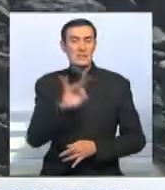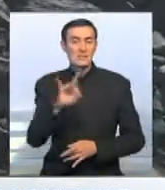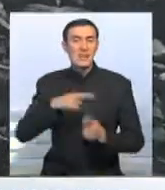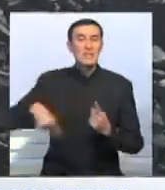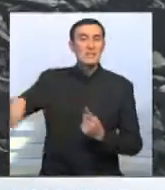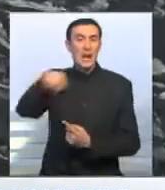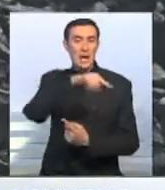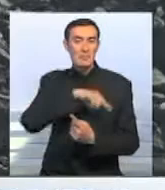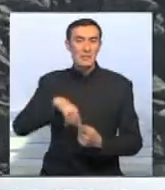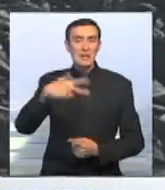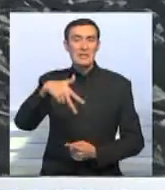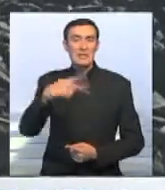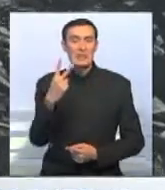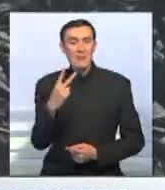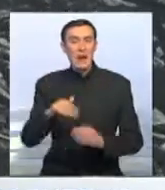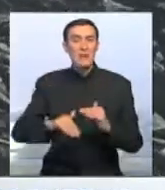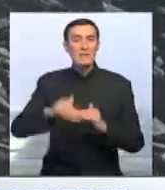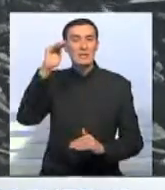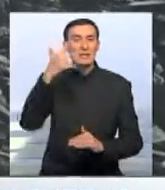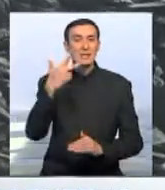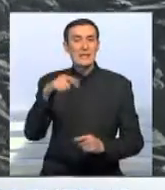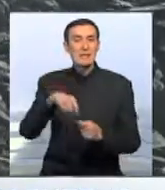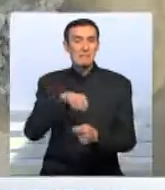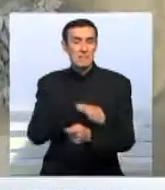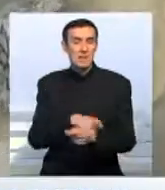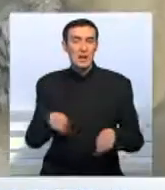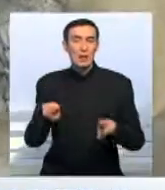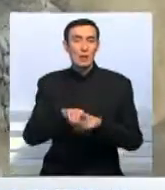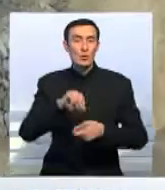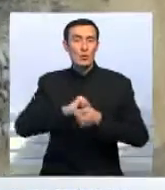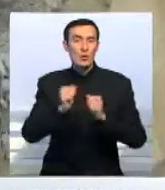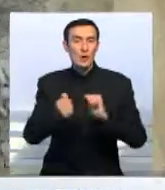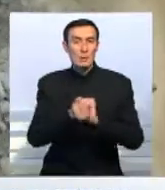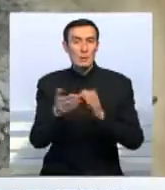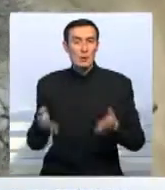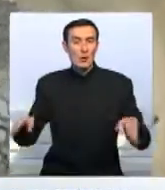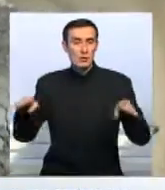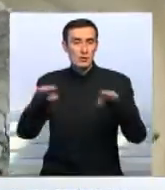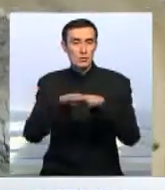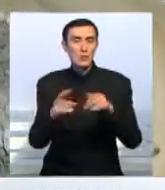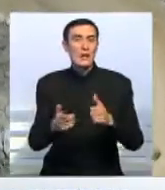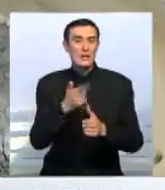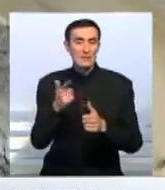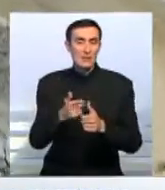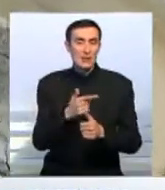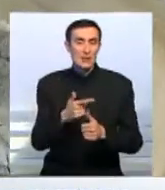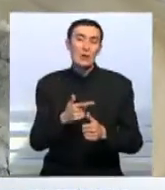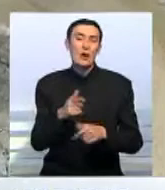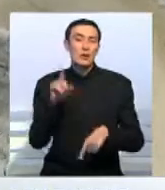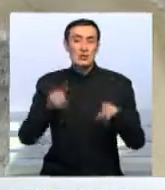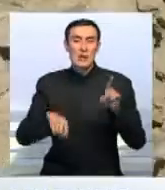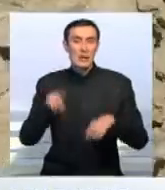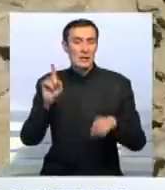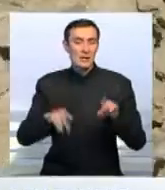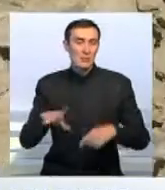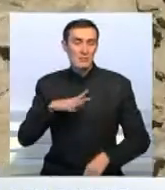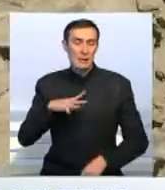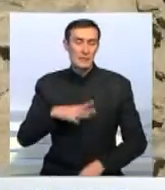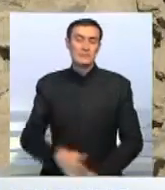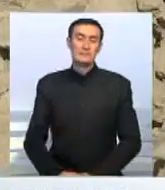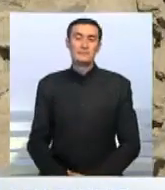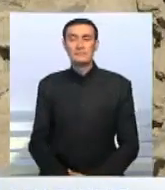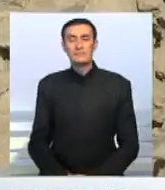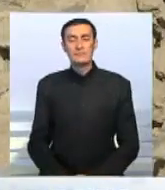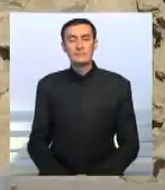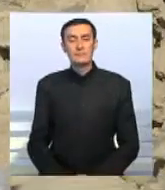Диаметр захоронения 32, а высота 3 метра. Такую каменную конструкцию погребения археологи называют довольно редким случаем.